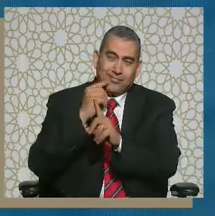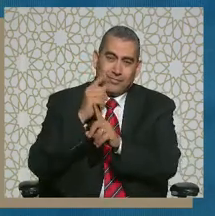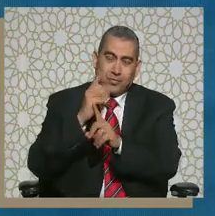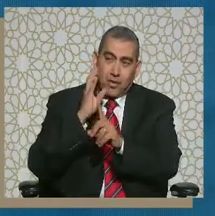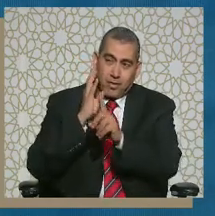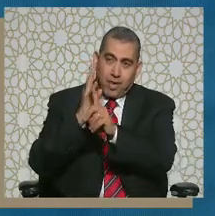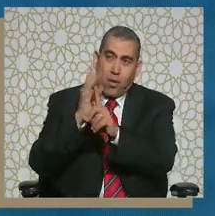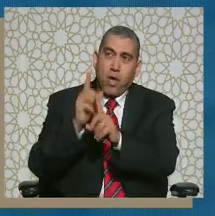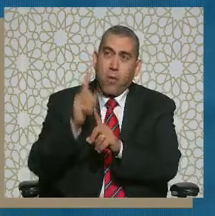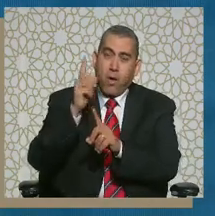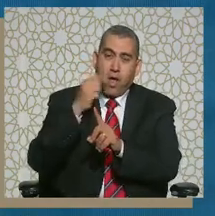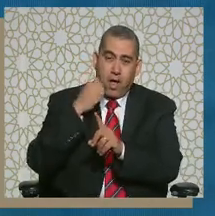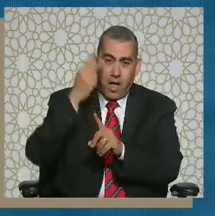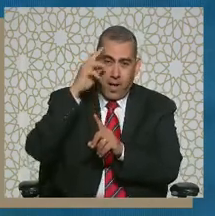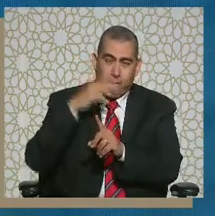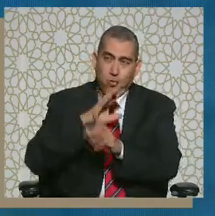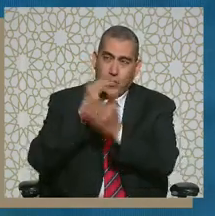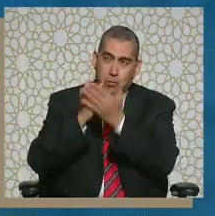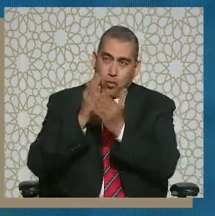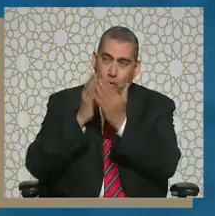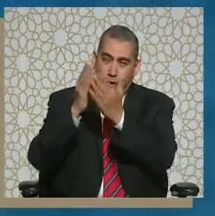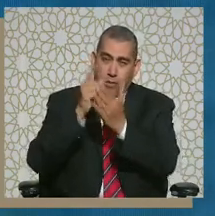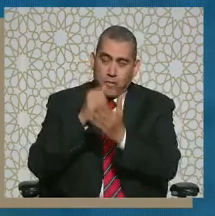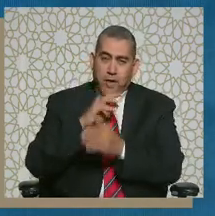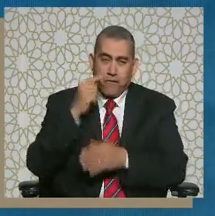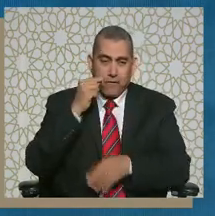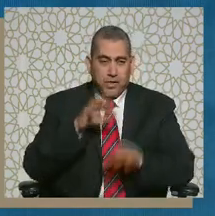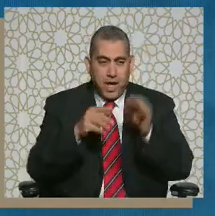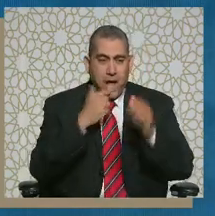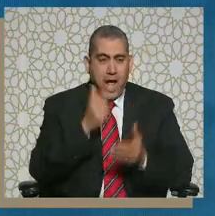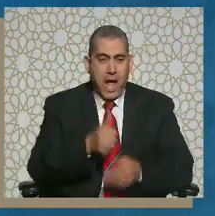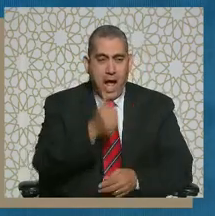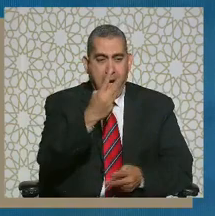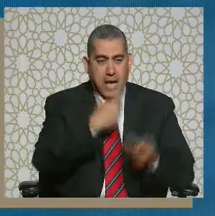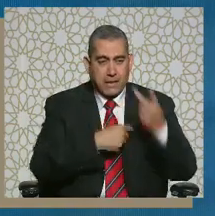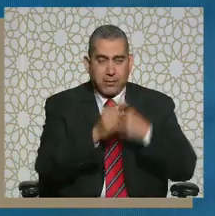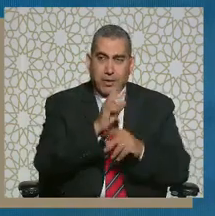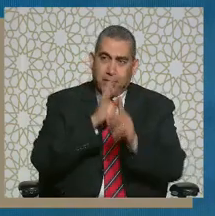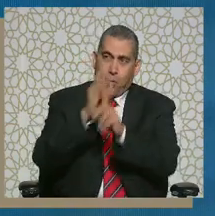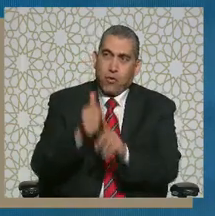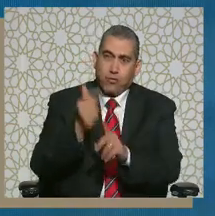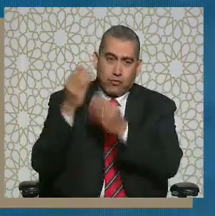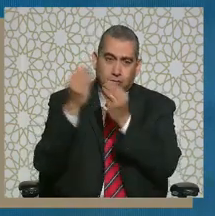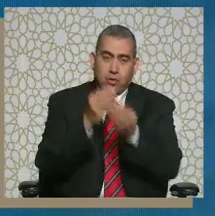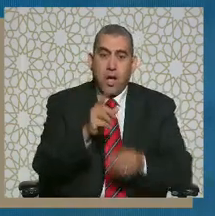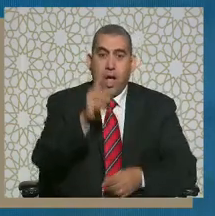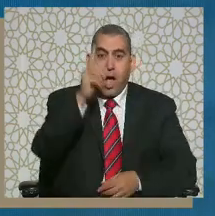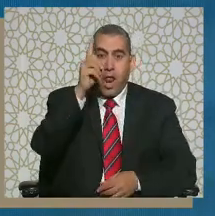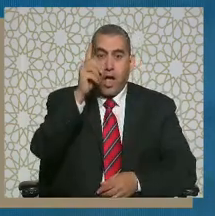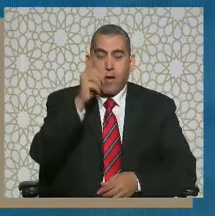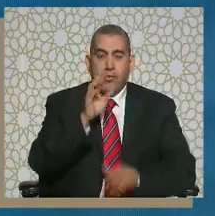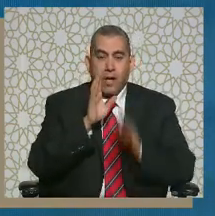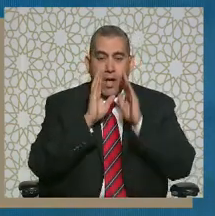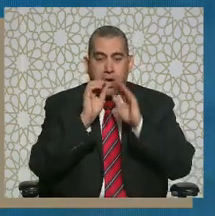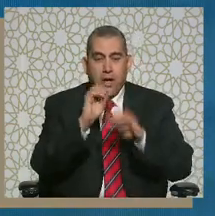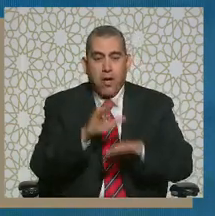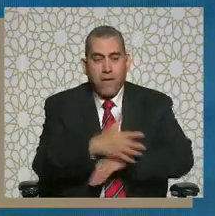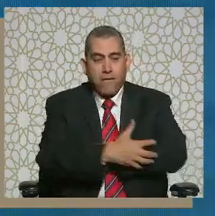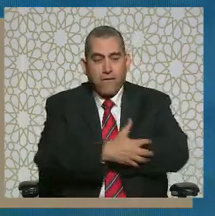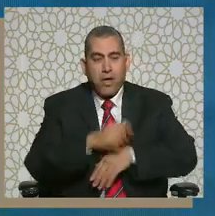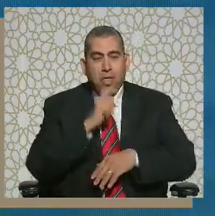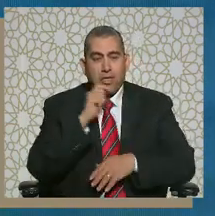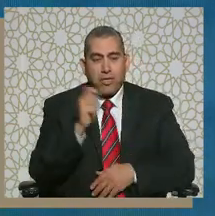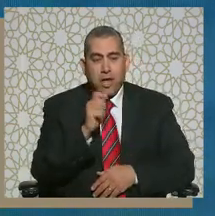توكلت على الله في ناس تاني احسن مني ممكن تتوكل على الله الله هو الذي اذن للفقراء والضعفاء